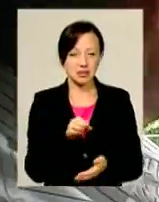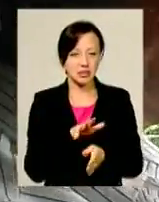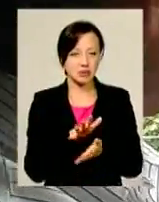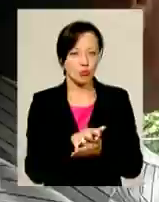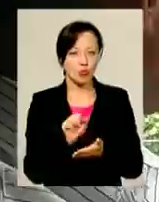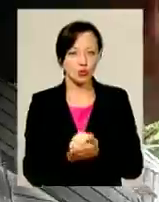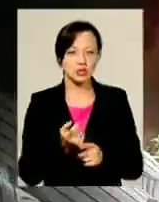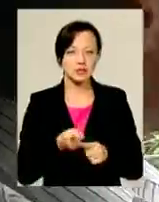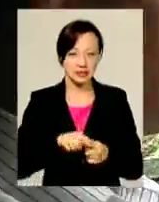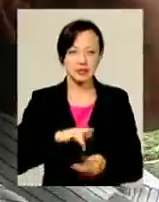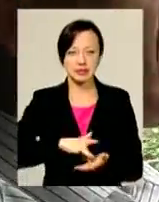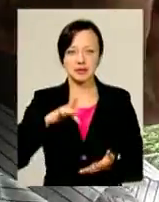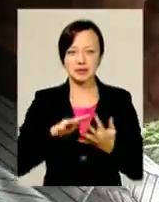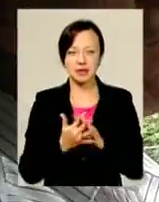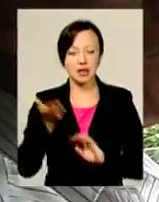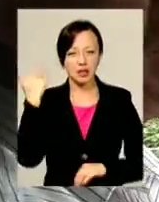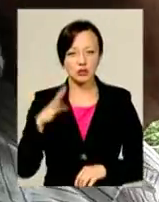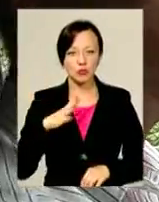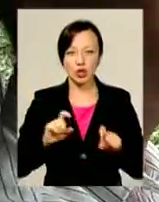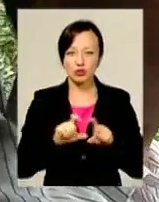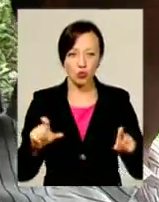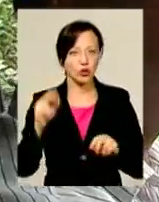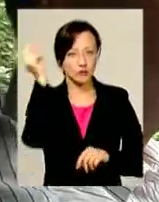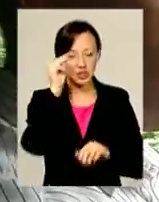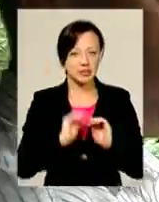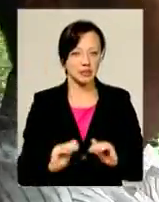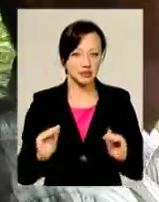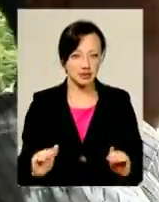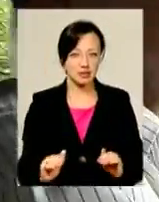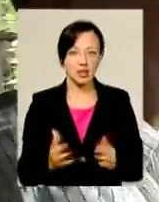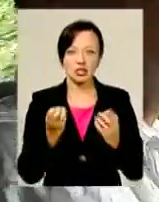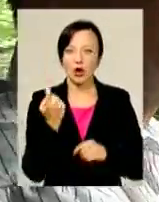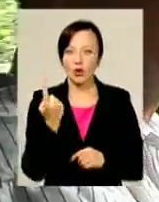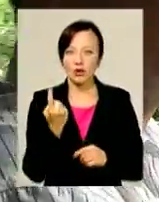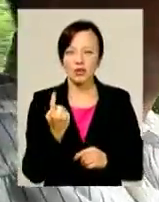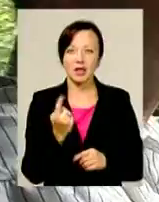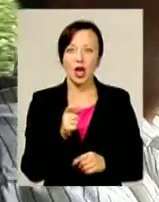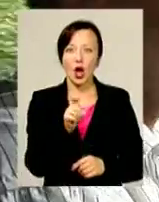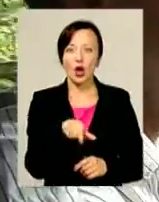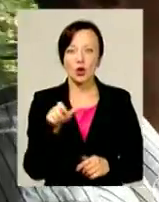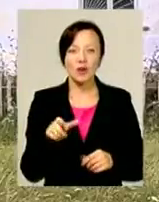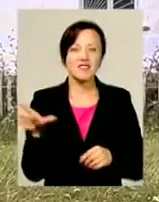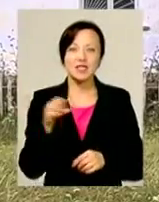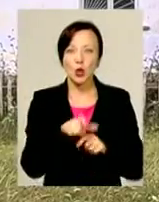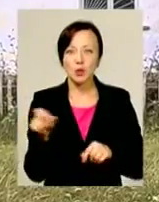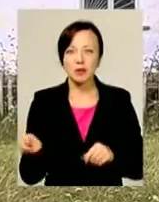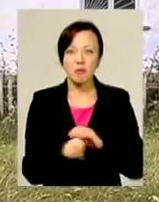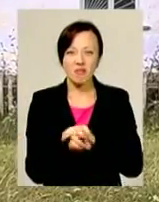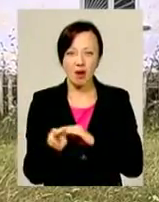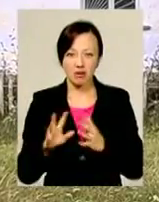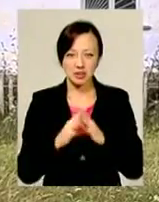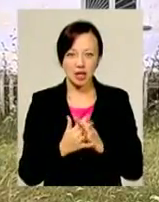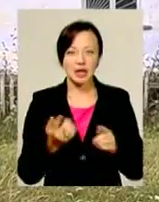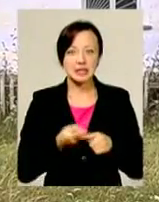це. Оце центр села, тут колись була школа, колись вчилися діти. А сьогодні люди порозбігалися, як щурі з цього села. А це